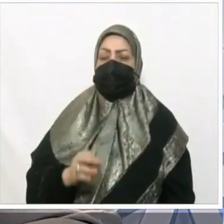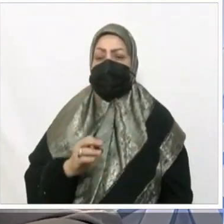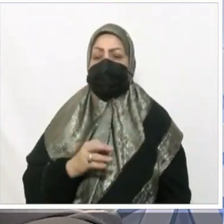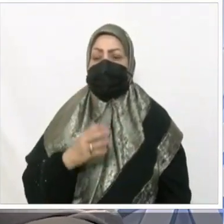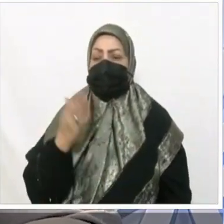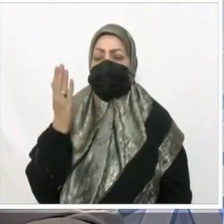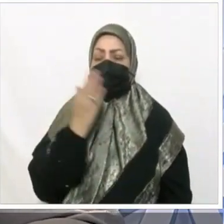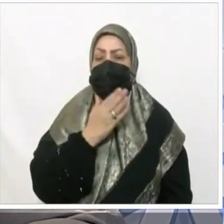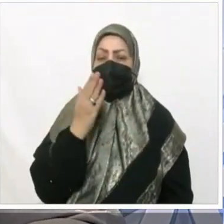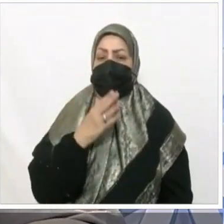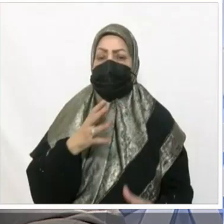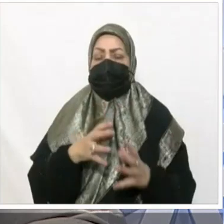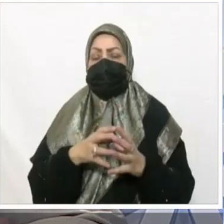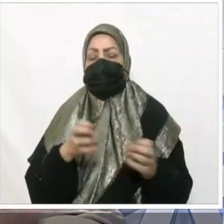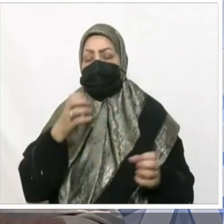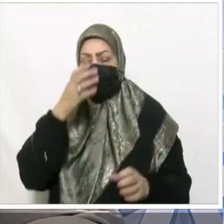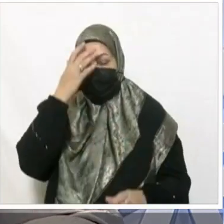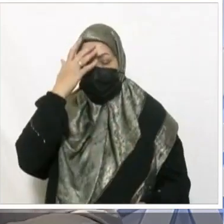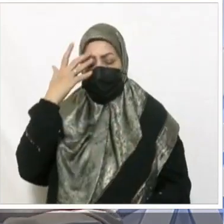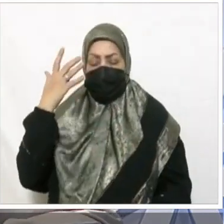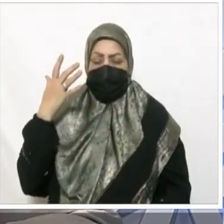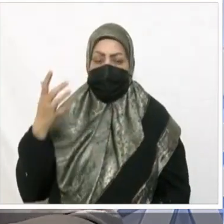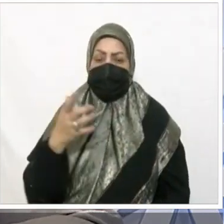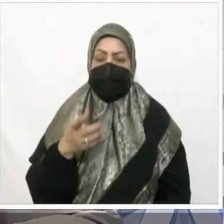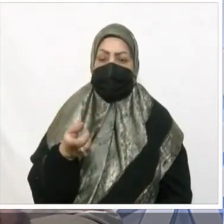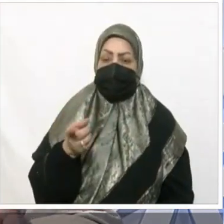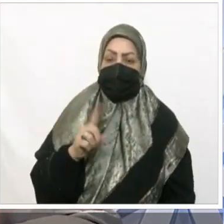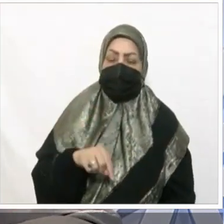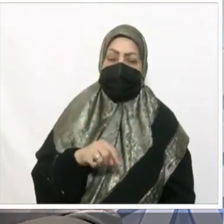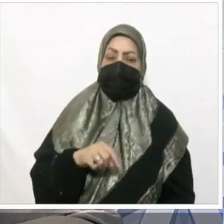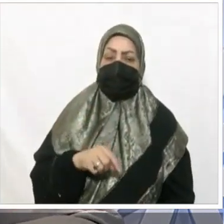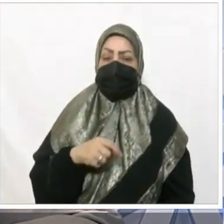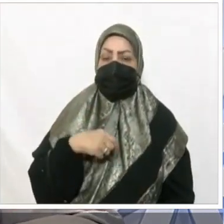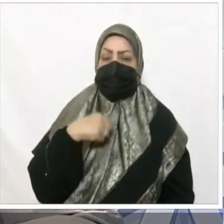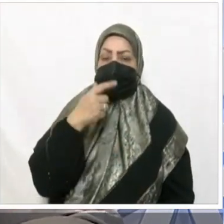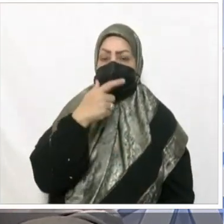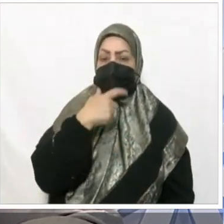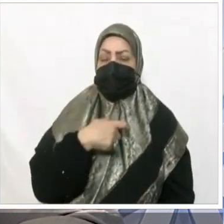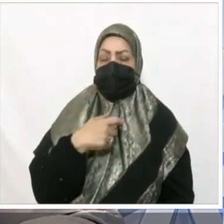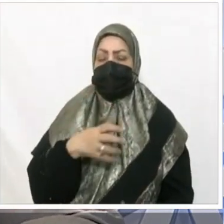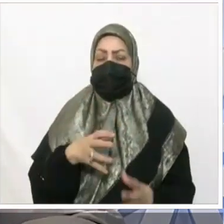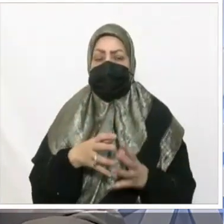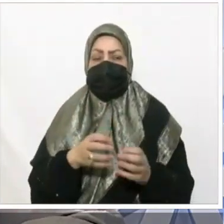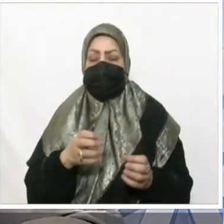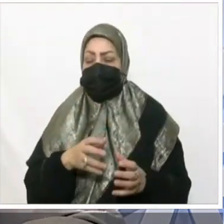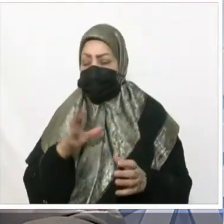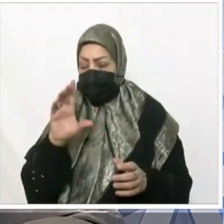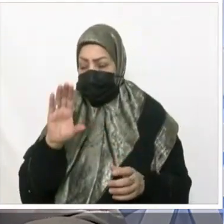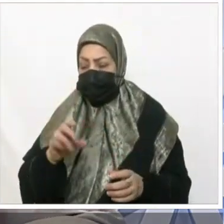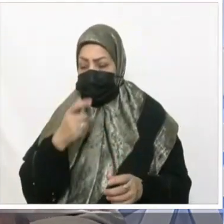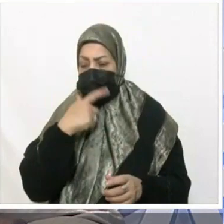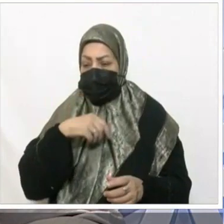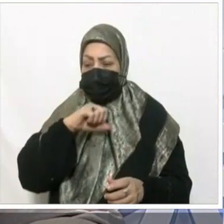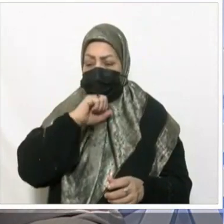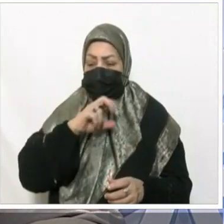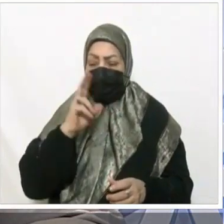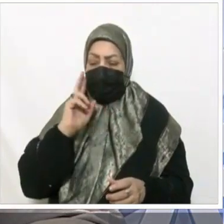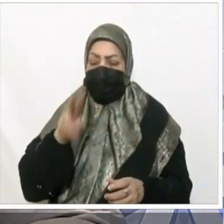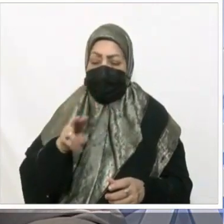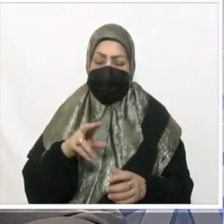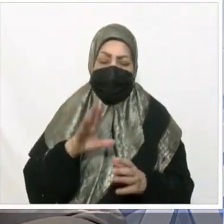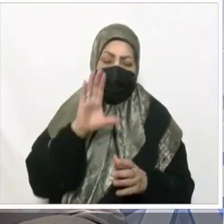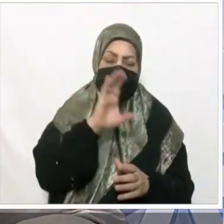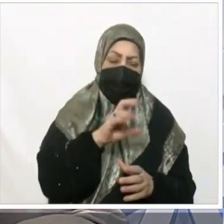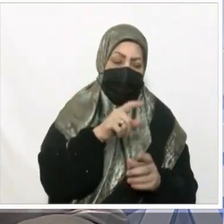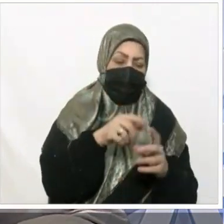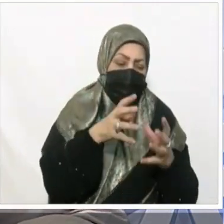يخالف بعضها بعض. تو أنت هذا الشخص اللي قام على المنبر وقالهم يعني من لم يغتسل يوم الجمعة فهو آثم، أو نجيبوا لحديث النبي